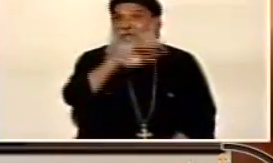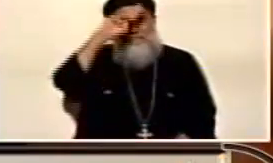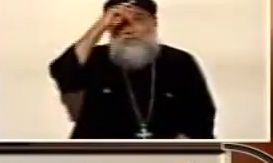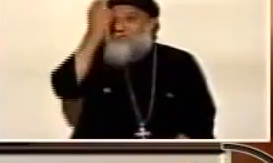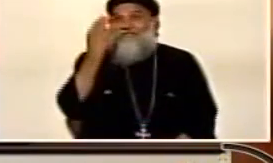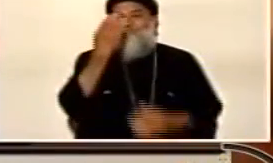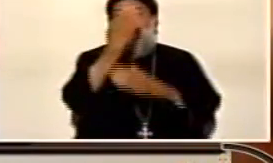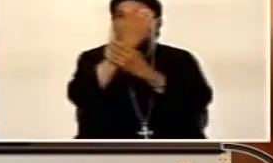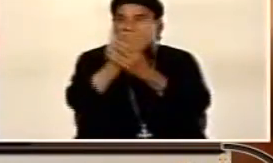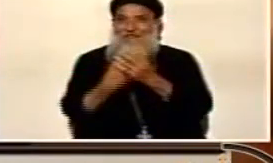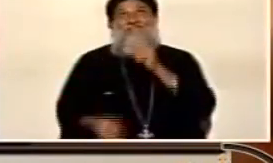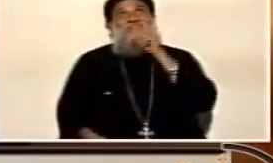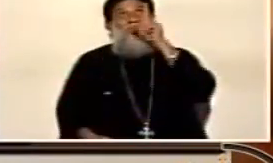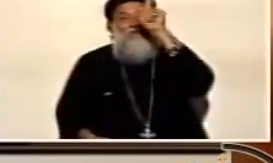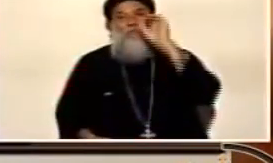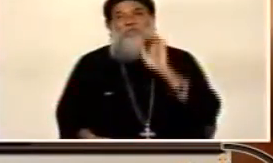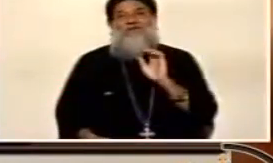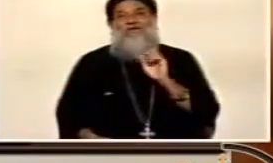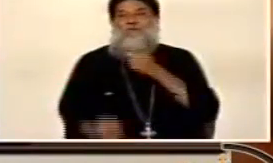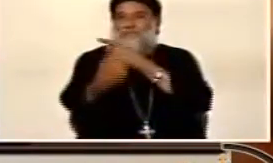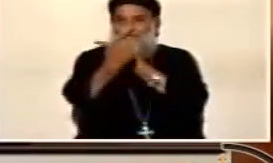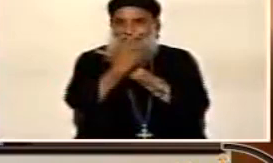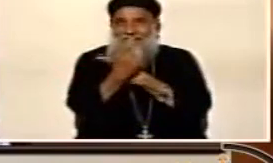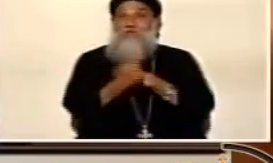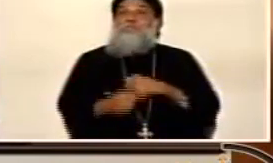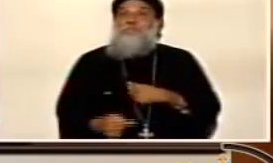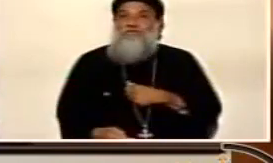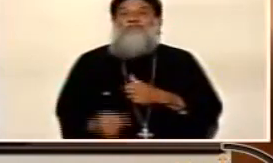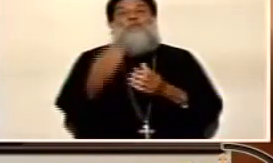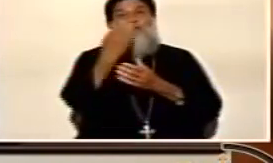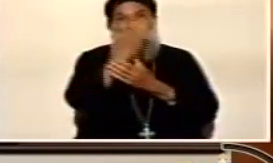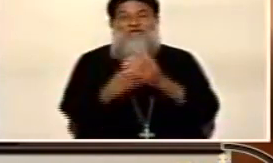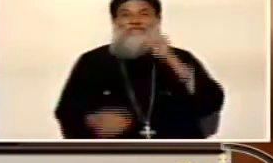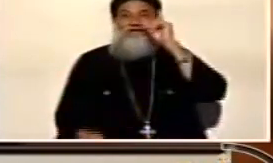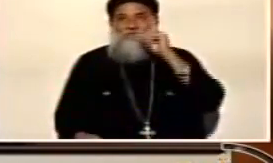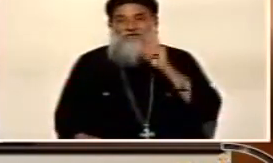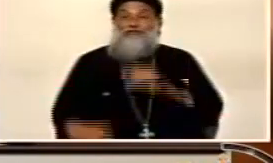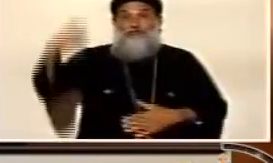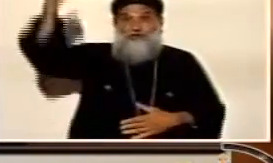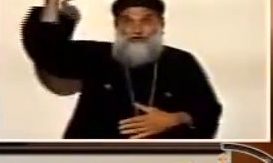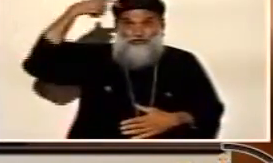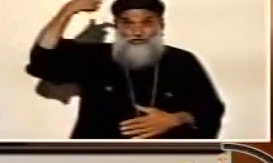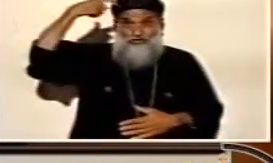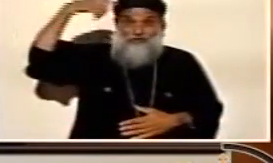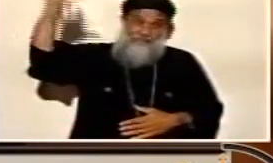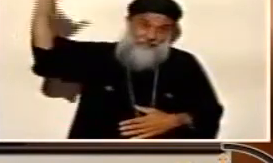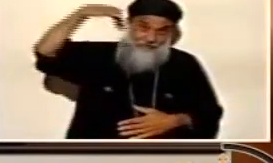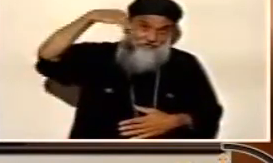هو فعلا ربنا بيعمل كده، يعني يشرق شمسه على الأبرار والأشرار،